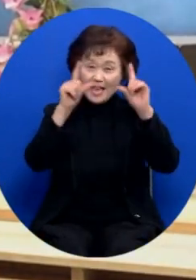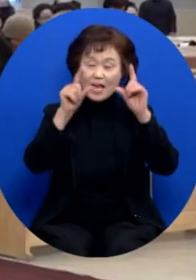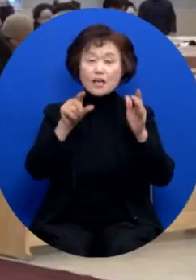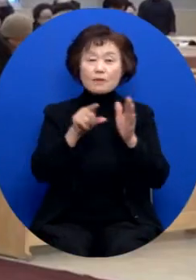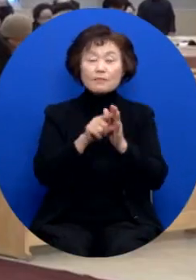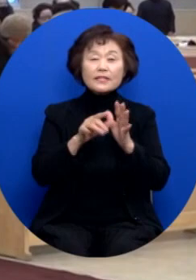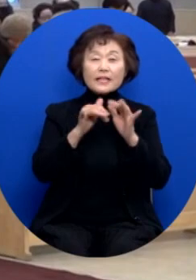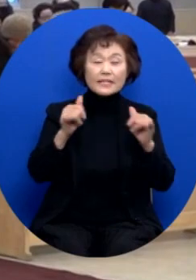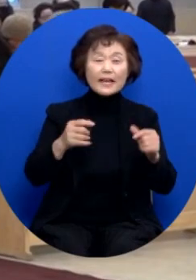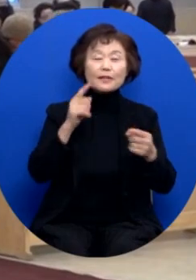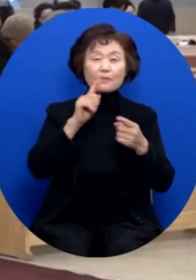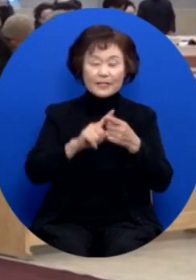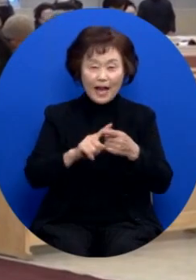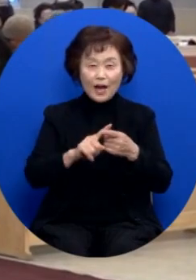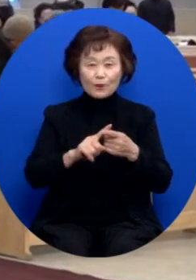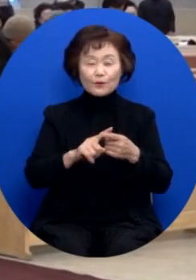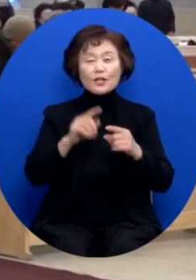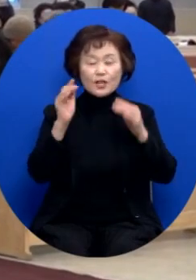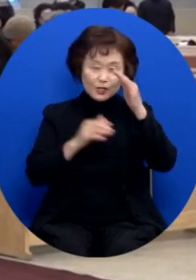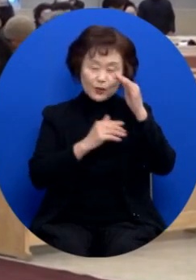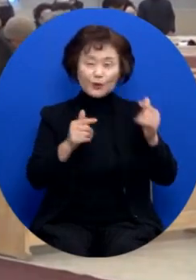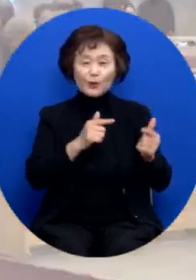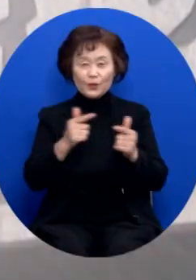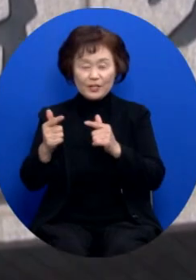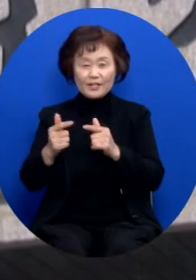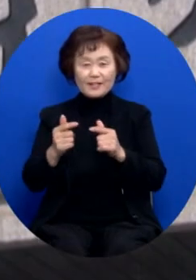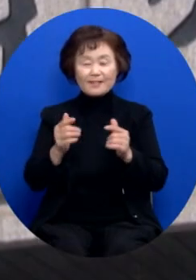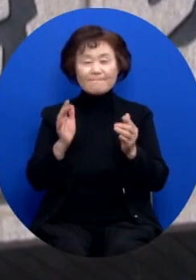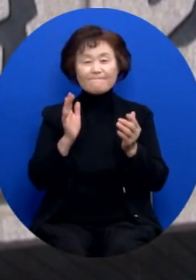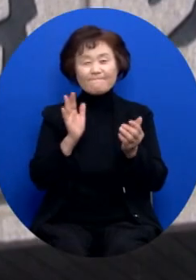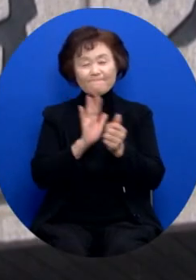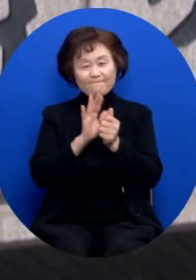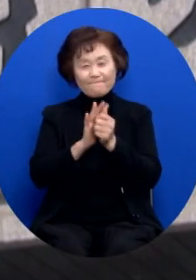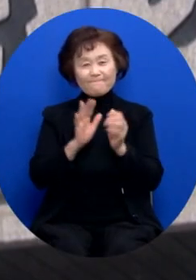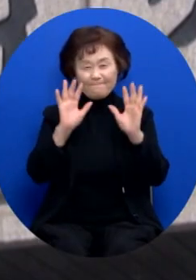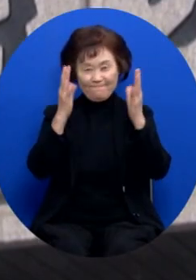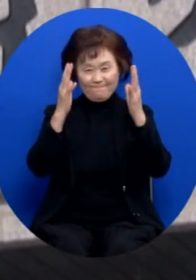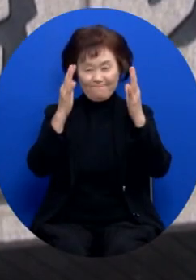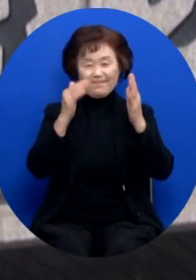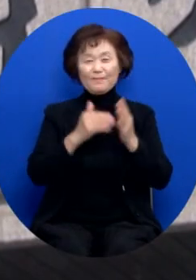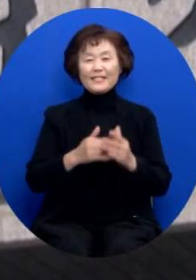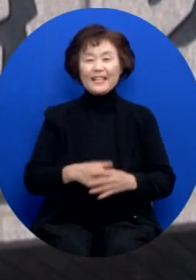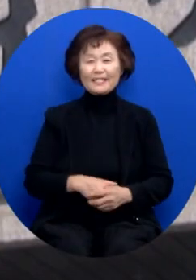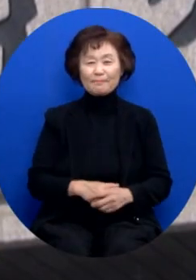크리스천다운 삶을 다짐한 한국교회 성도들을 응원합니다. CTS 뉴스 이현지입니다.